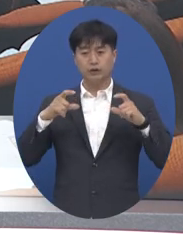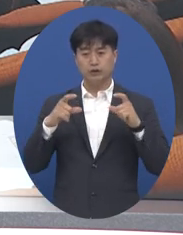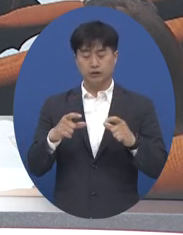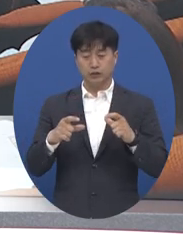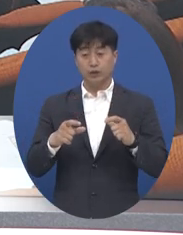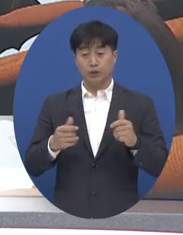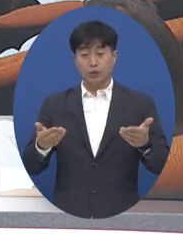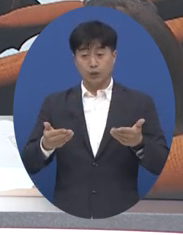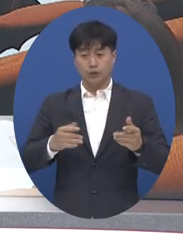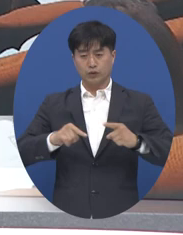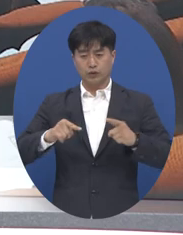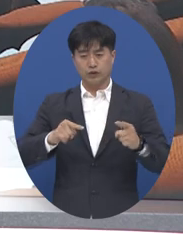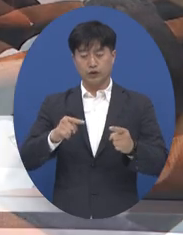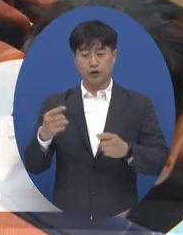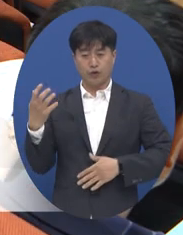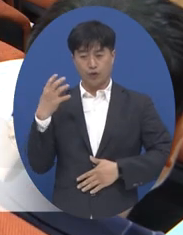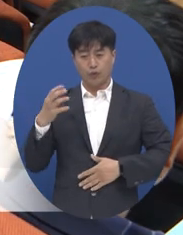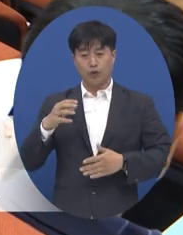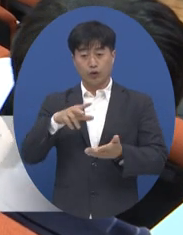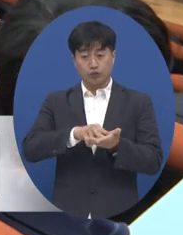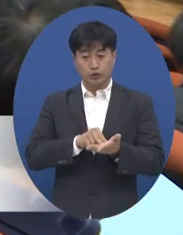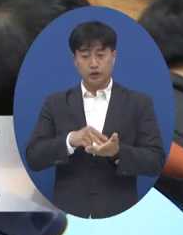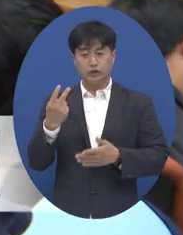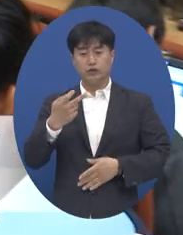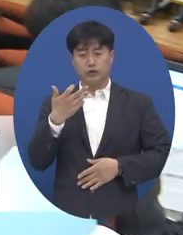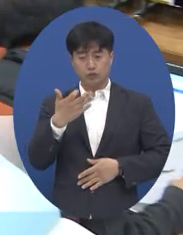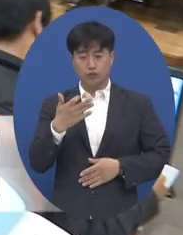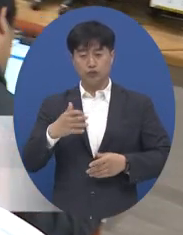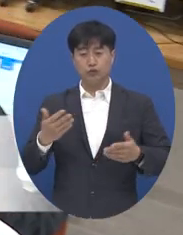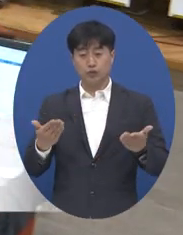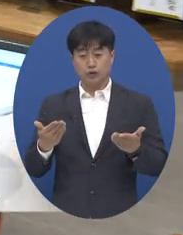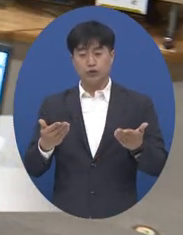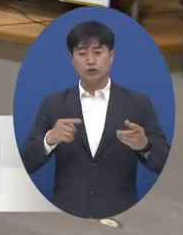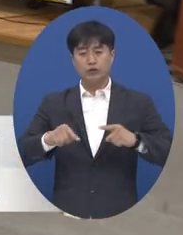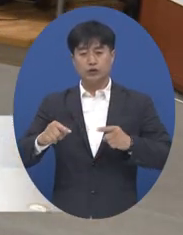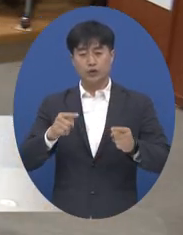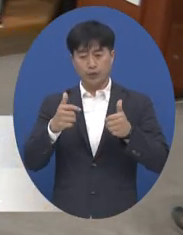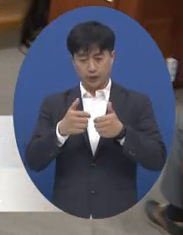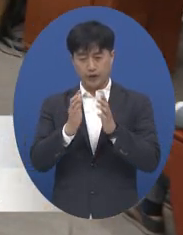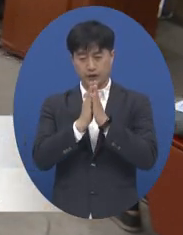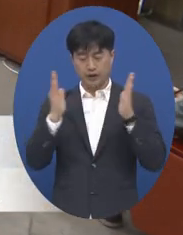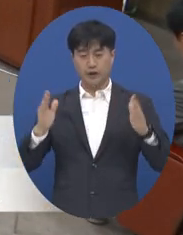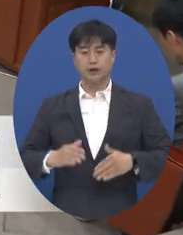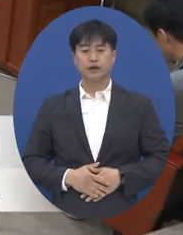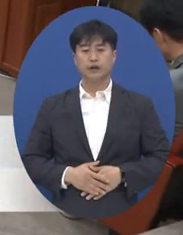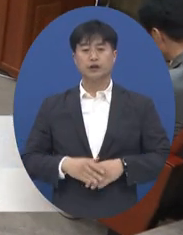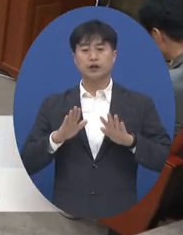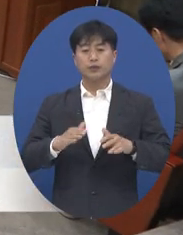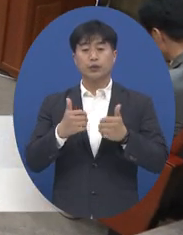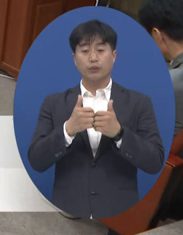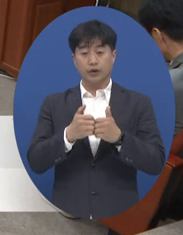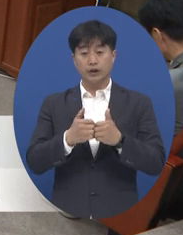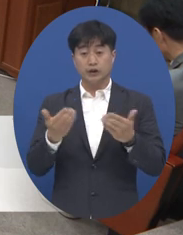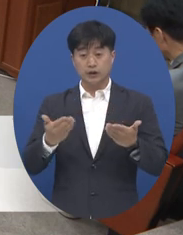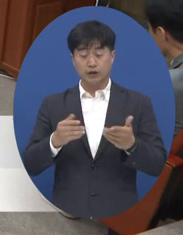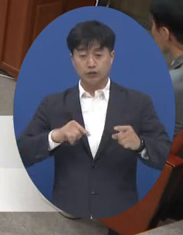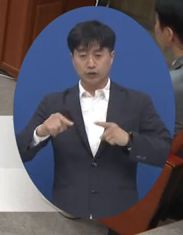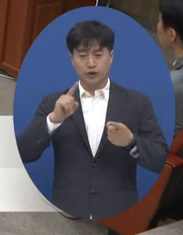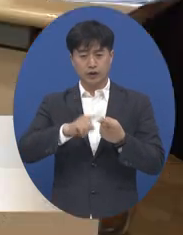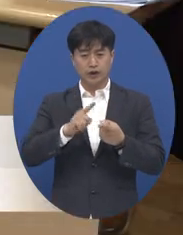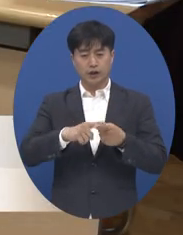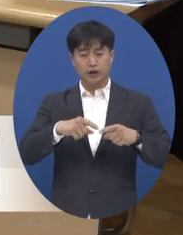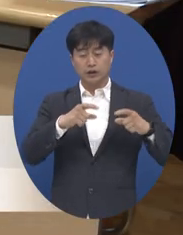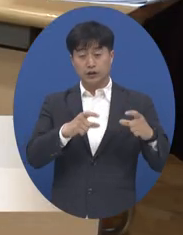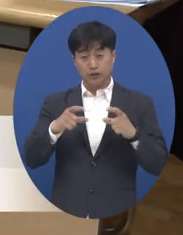노동 정책 의 역할을 주제로 2019 경 길 노동정책 포럼을 개최했습니다 이번 포럼은 노동정책 에